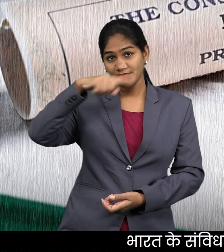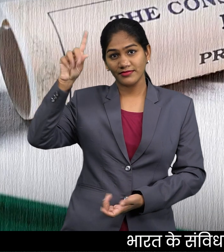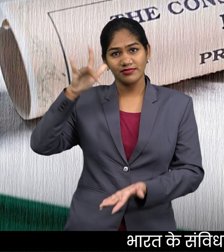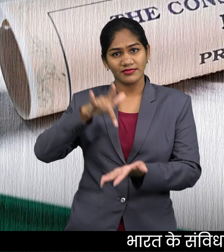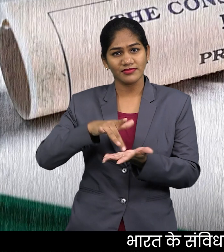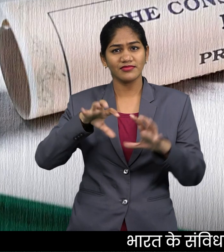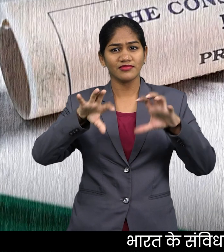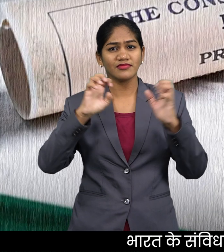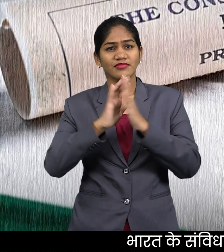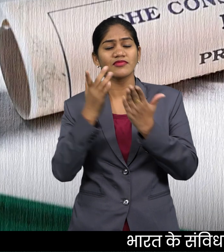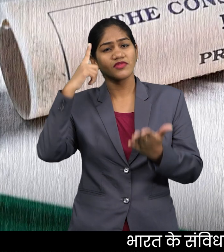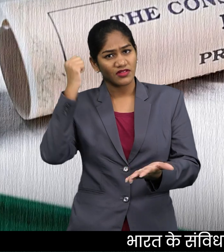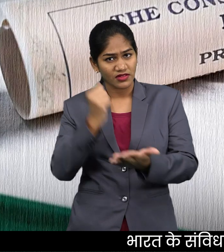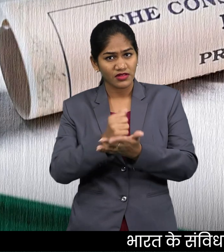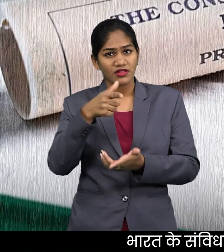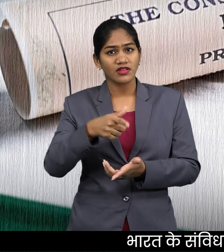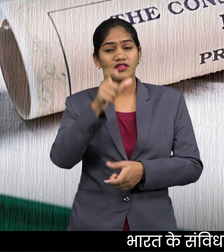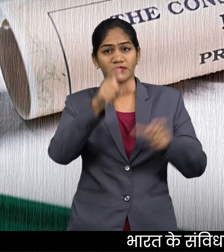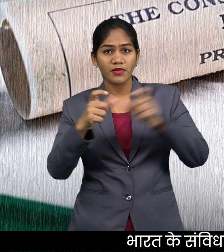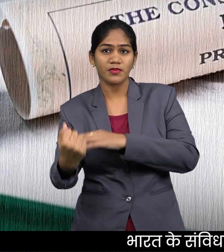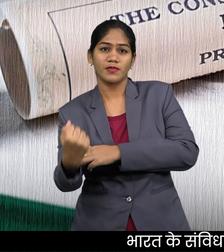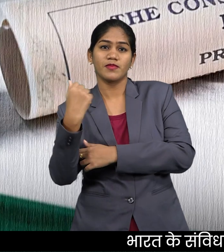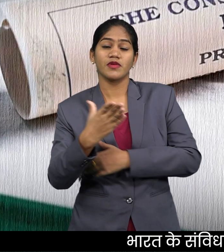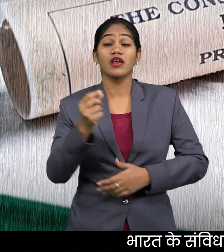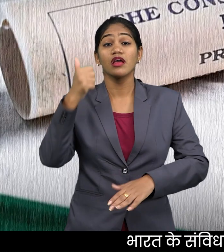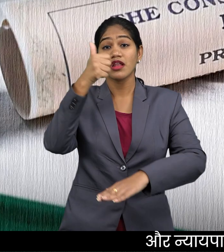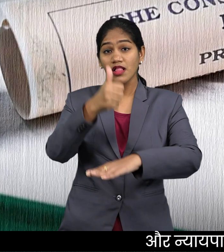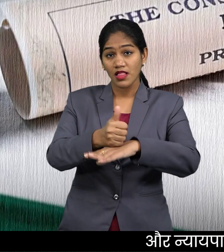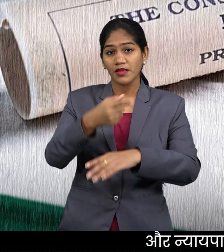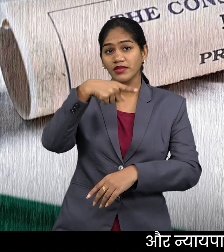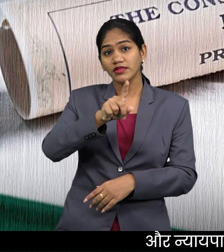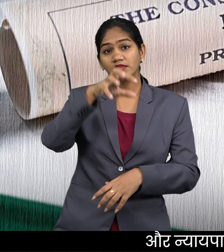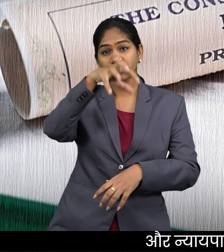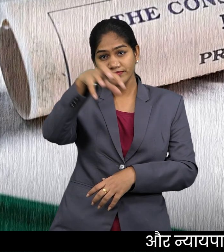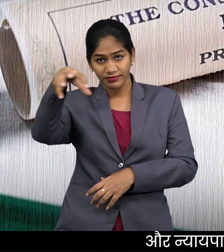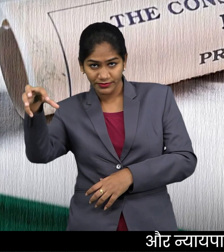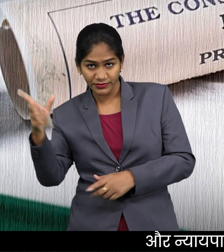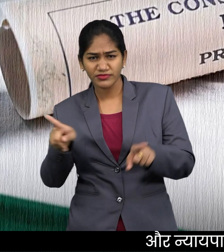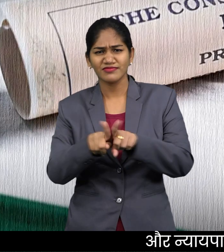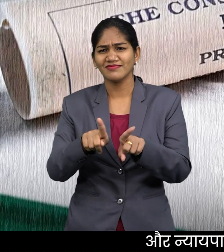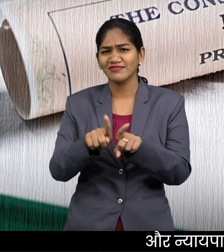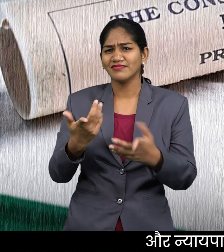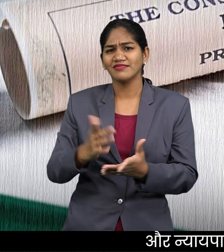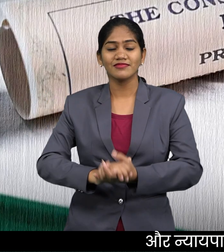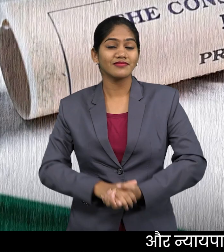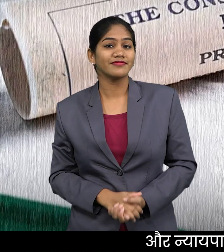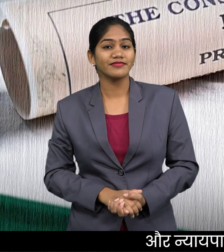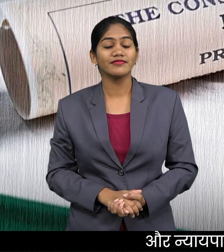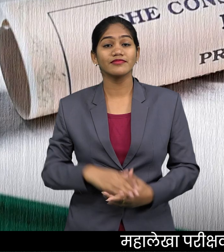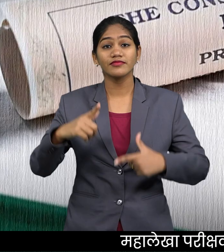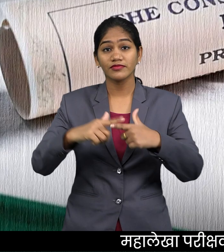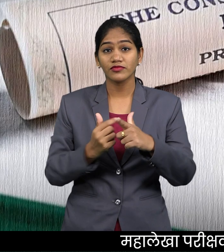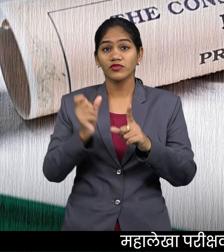भारत के संविधान ने नागरिक अधिकारों की गारंटी दी और न्यायपालिका, चुनाव आयोग, नियंत्रक